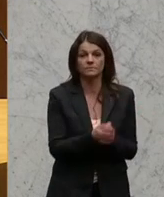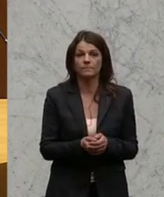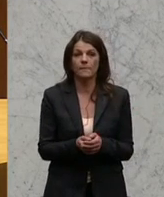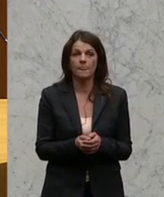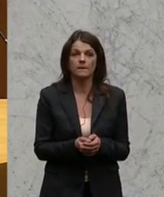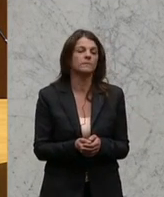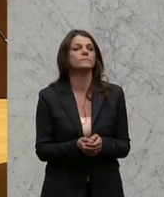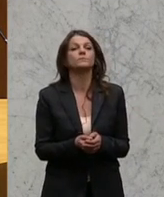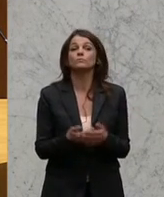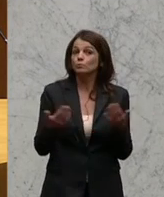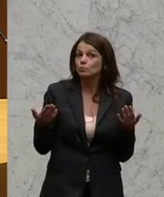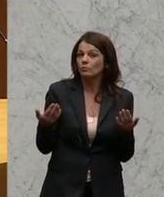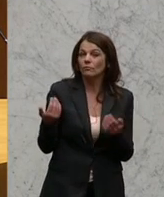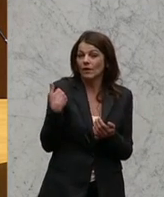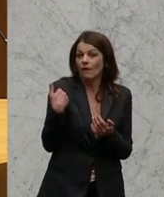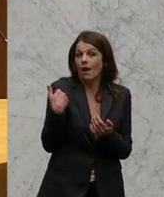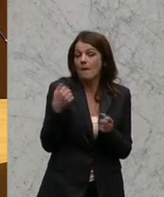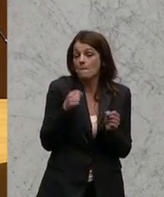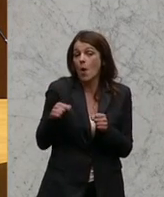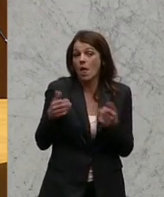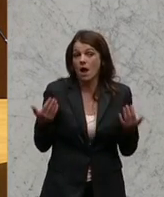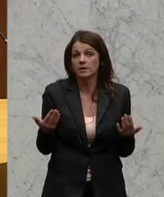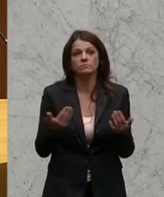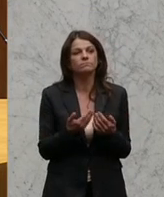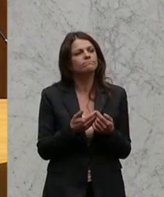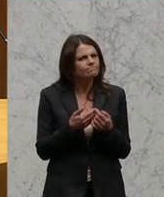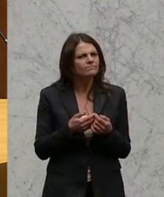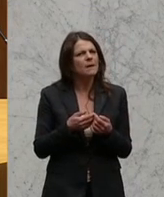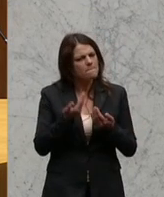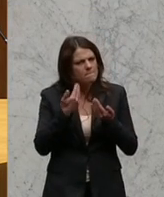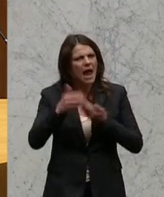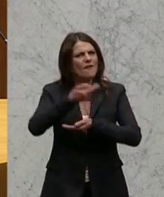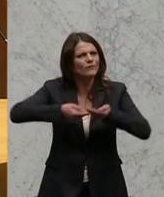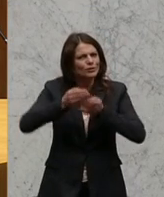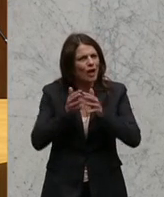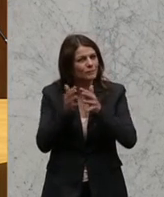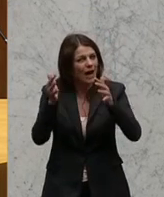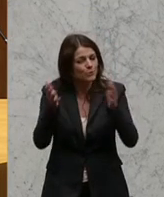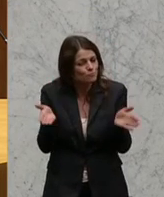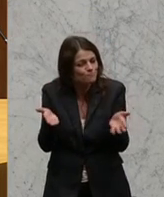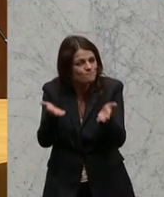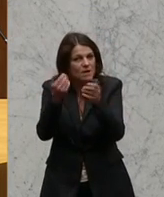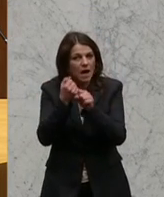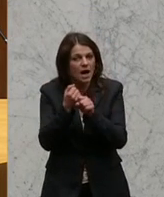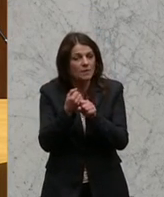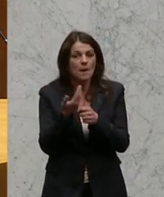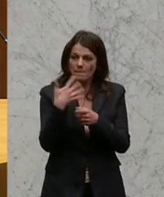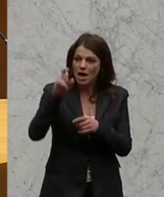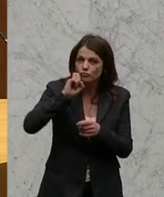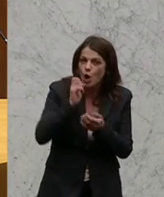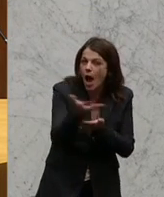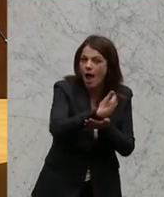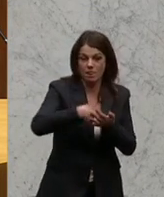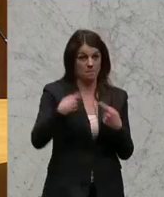Es war die Möglichkeit, mehr Wirtschaftswachstum zu lukrieren, mehr Steuereinnahmen zu